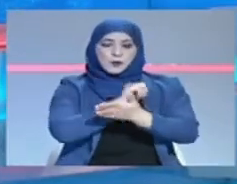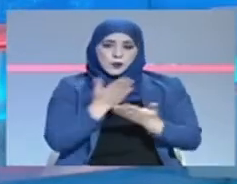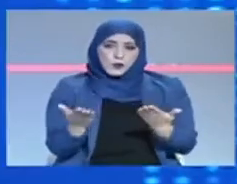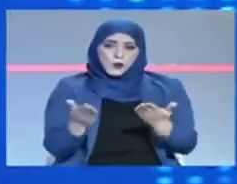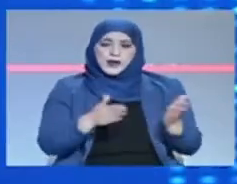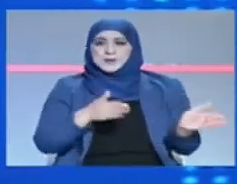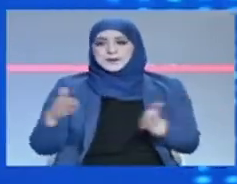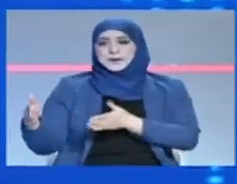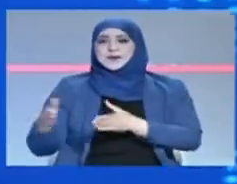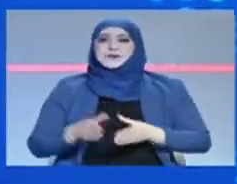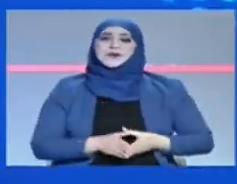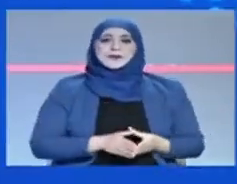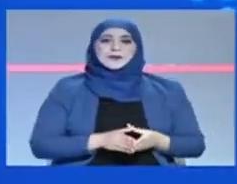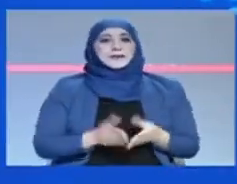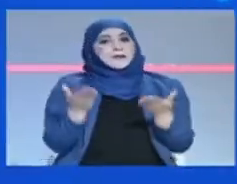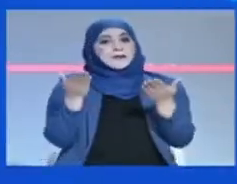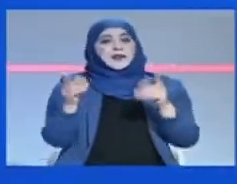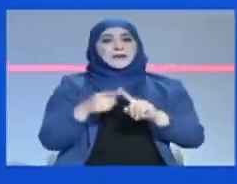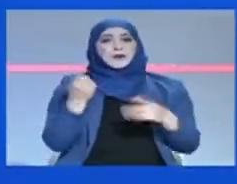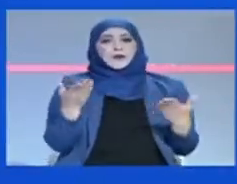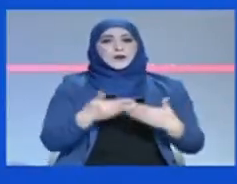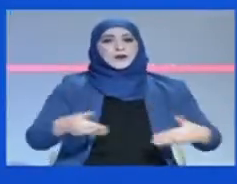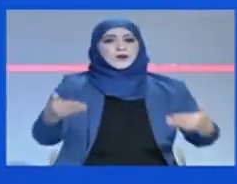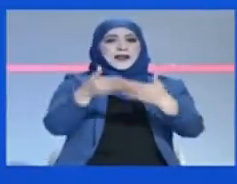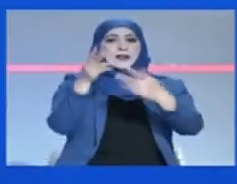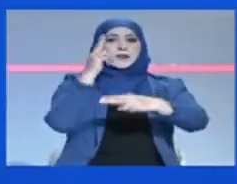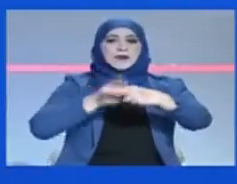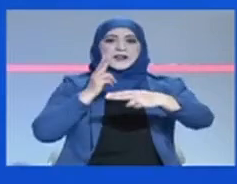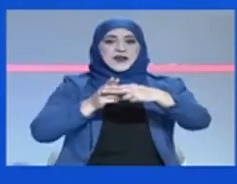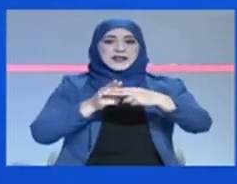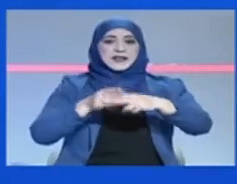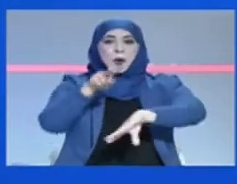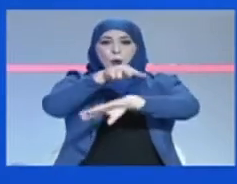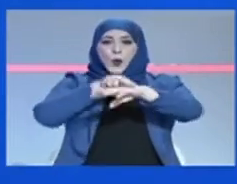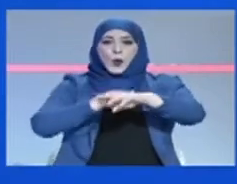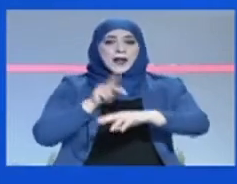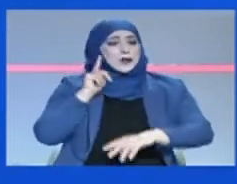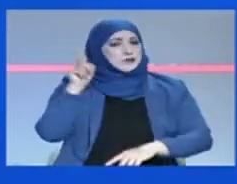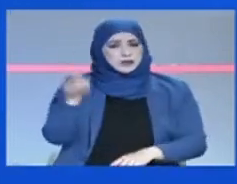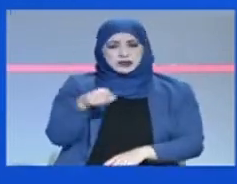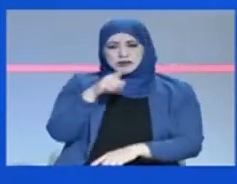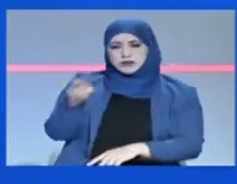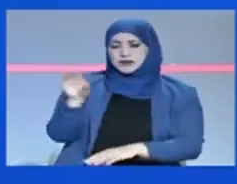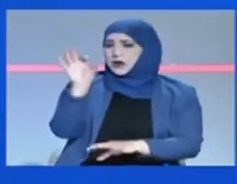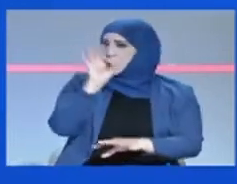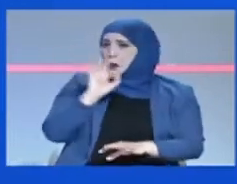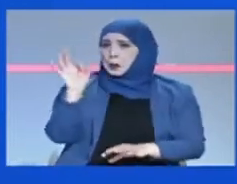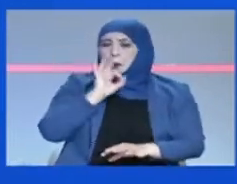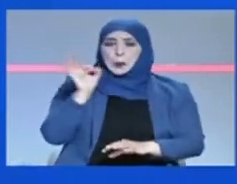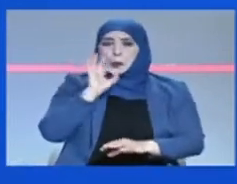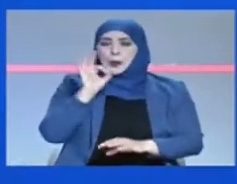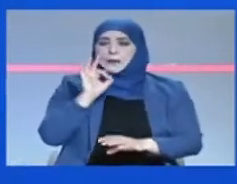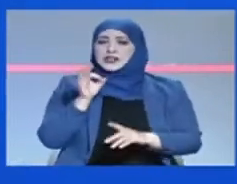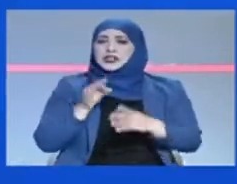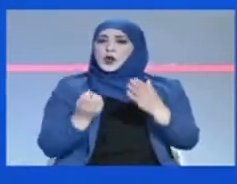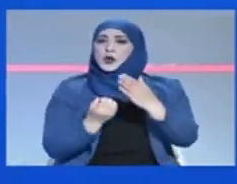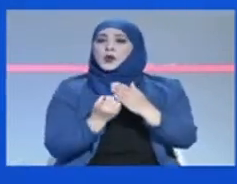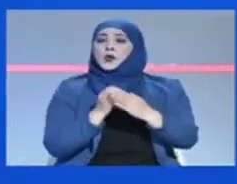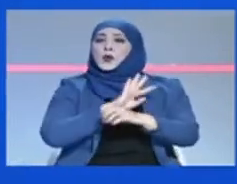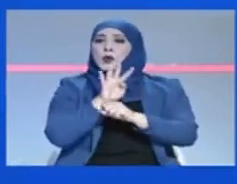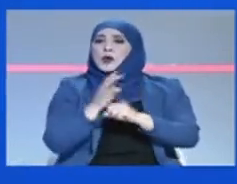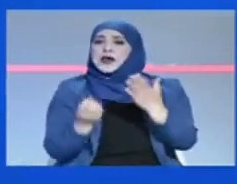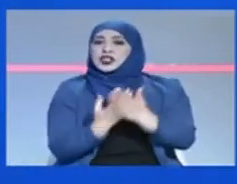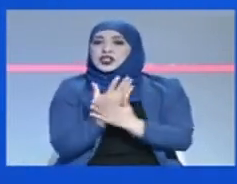للوباء. وبخصوص الوضع في صفاقس، نفى والي الجهة أنيس الوسلاتي تسجيل حالة من السلالة